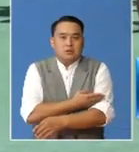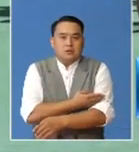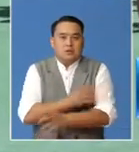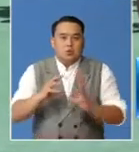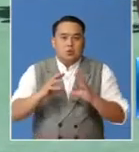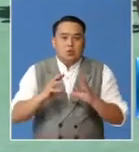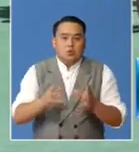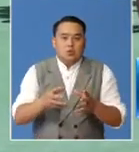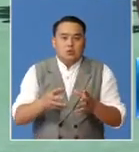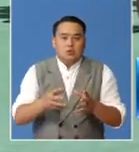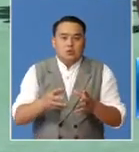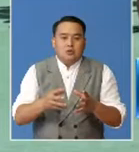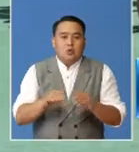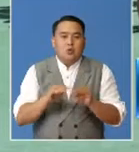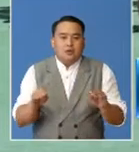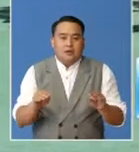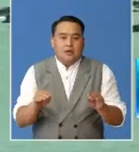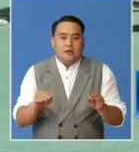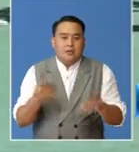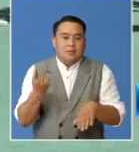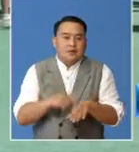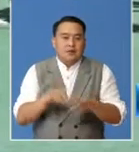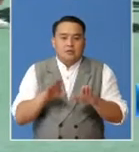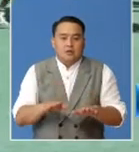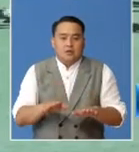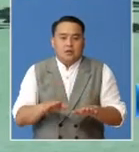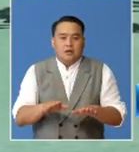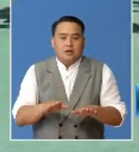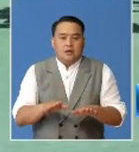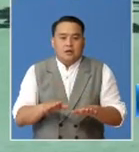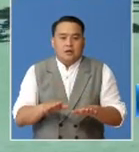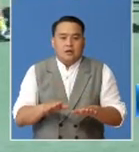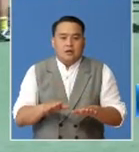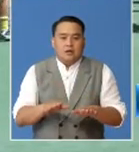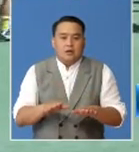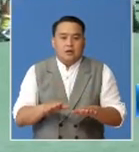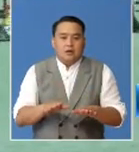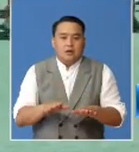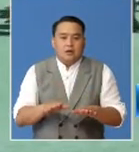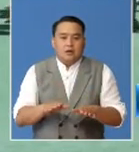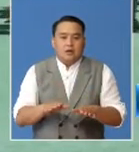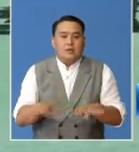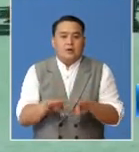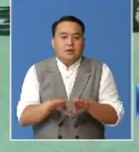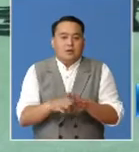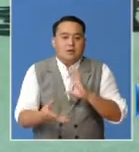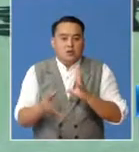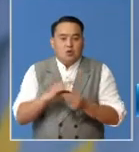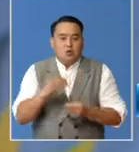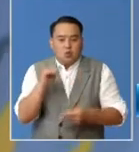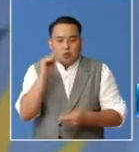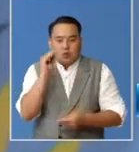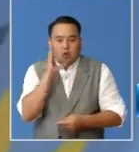Дүние жүзінде деңгейде алдыңғы орындарда. Бірақ оған қарамастан олармен қатарлас ойнап, жақсы нәтиже көрсетеміз деп